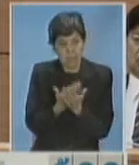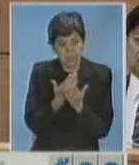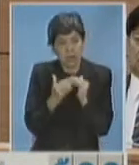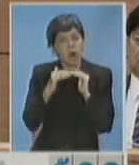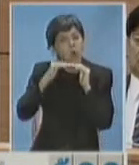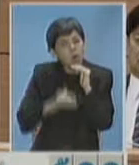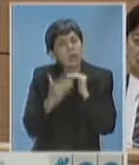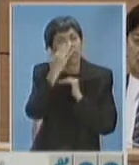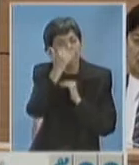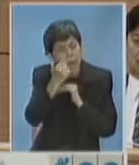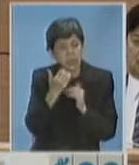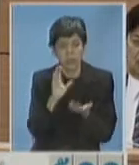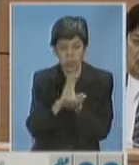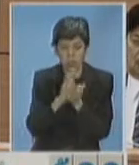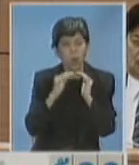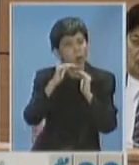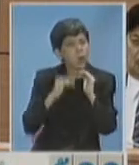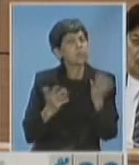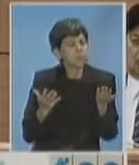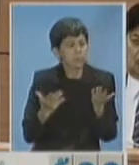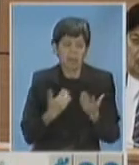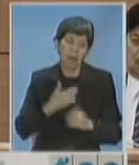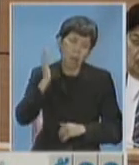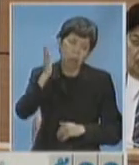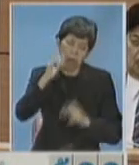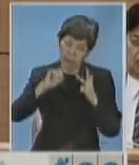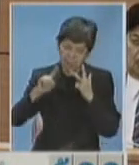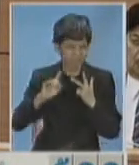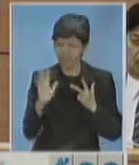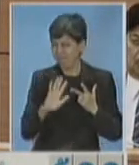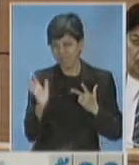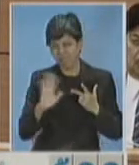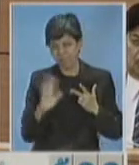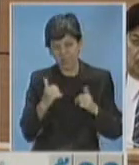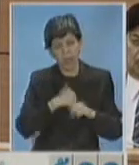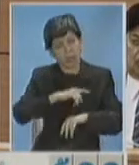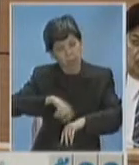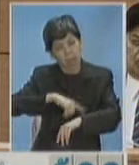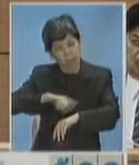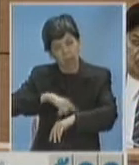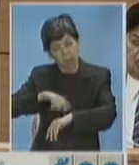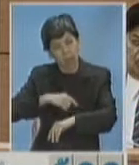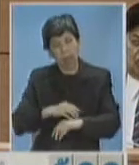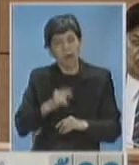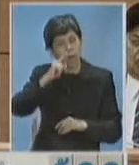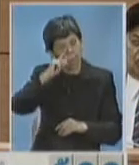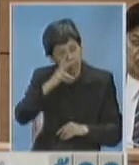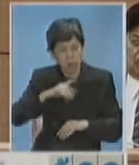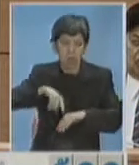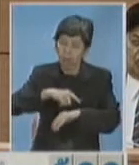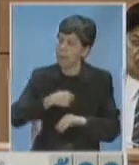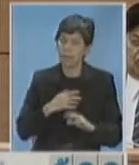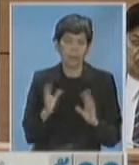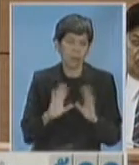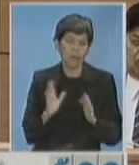งบประมาณในแต่ละมาตรานะครับไม่ใช่ไปอภิปรายเหมือนวาระที่1นะครับแม้เราเสียเวลาพิจารณาซ้ำๆแล้วซ้ำอีก